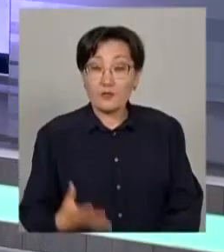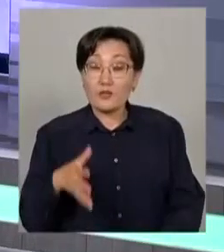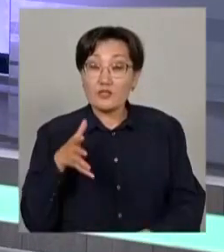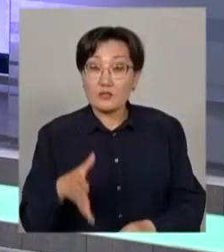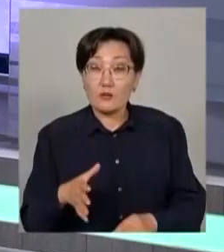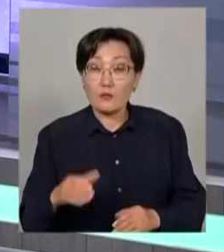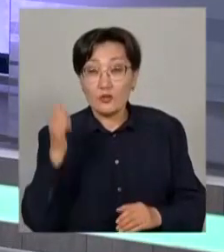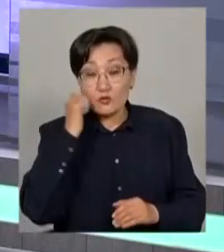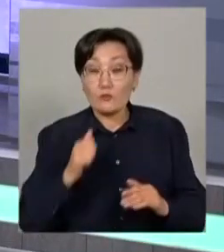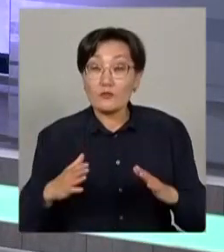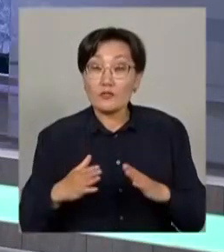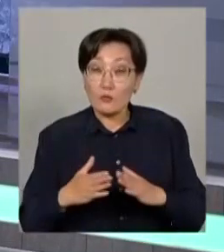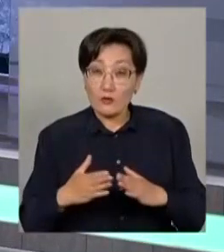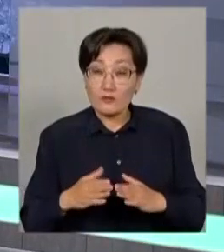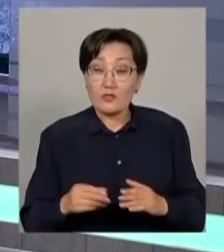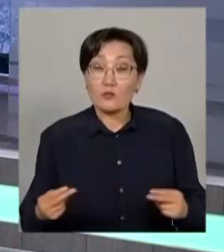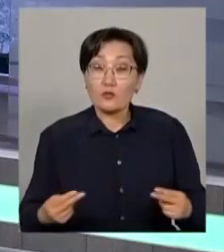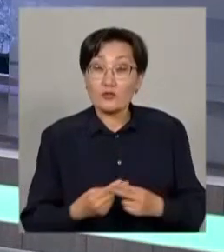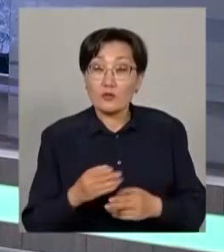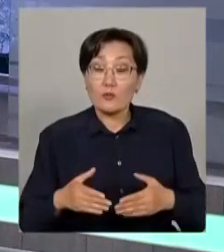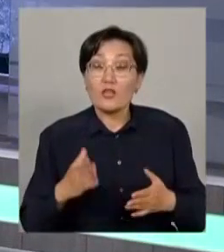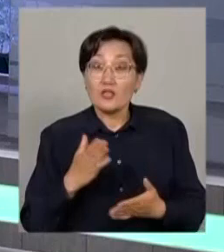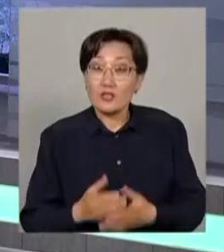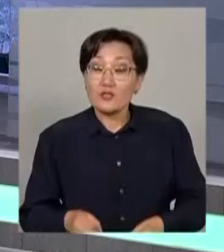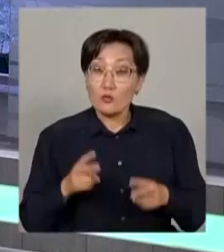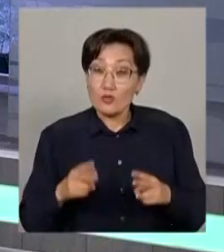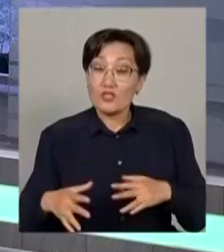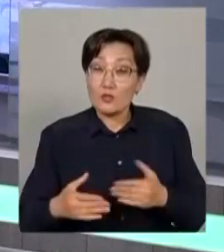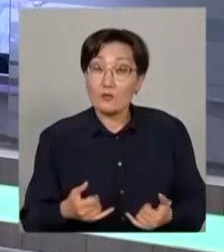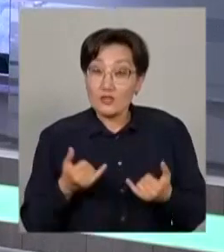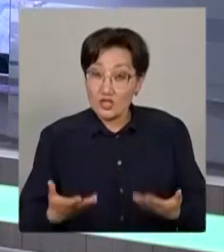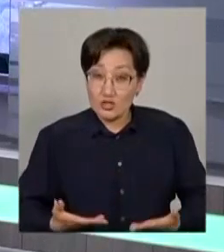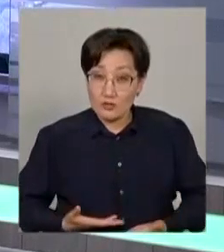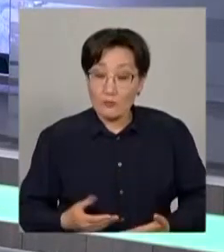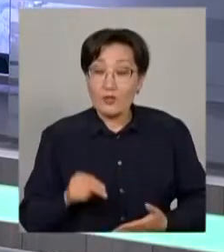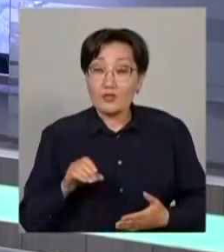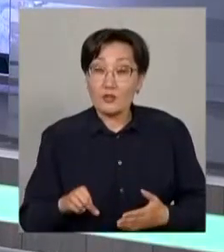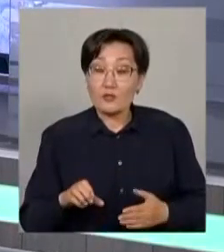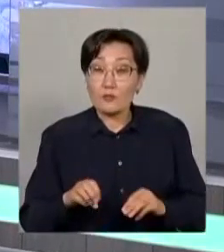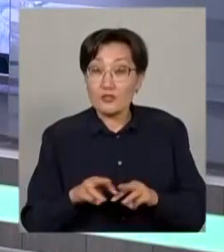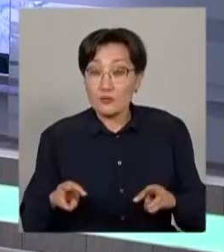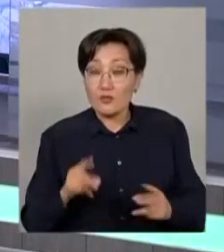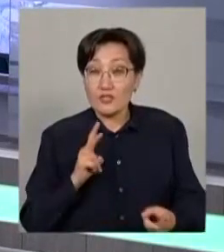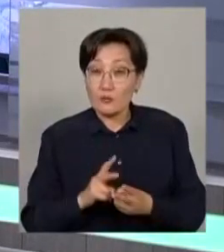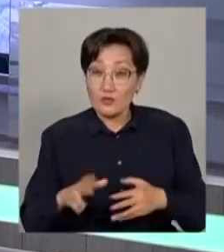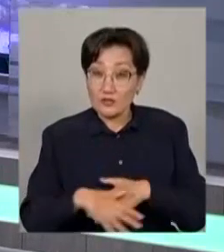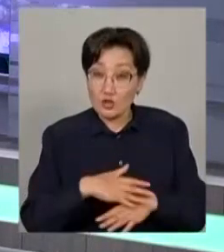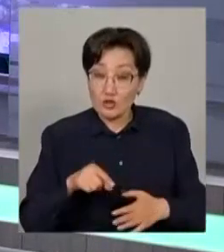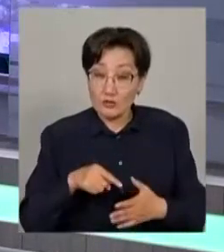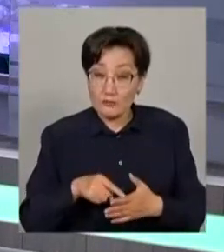5000 ветхих жилых домов Астаны представляют угрозу для жизни. Об этом сообщил министр по ЧС Юрий Ильин на встрече с населением